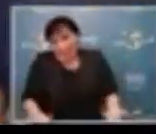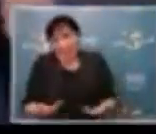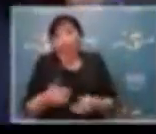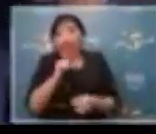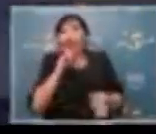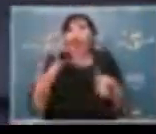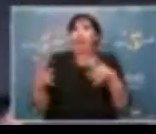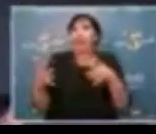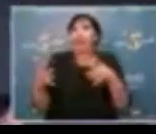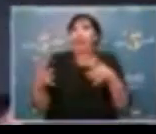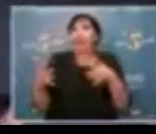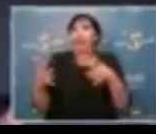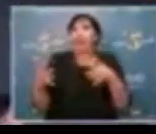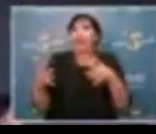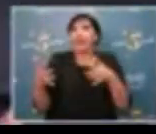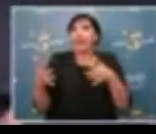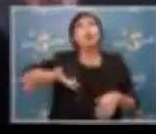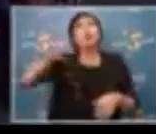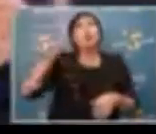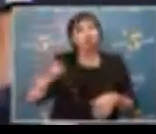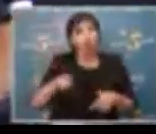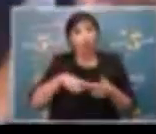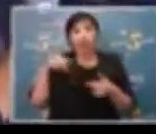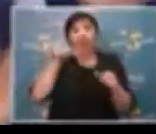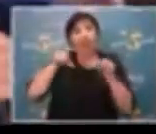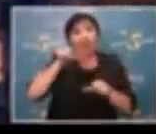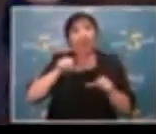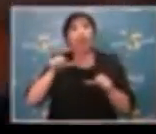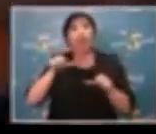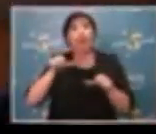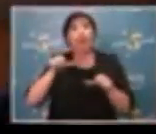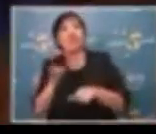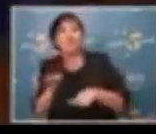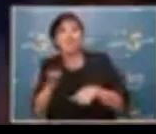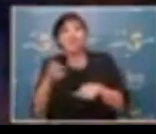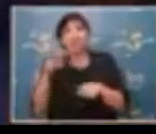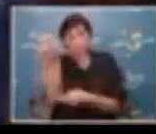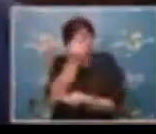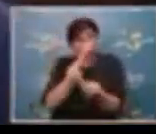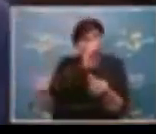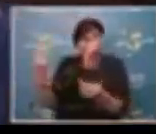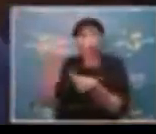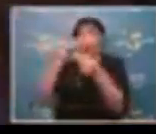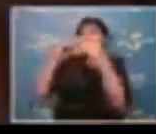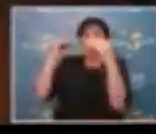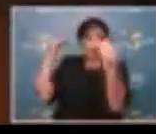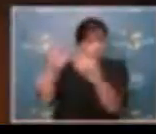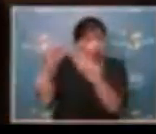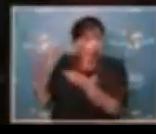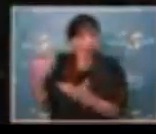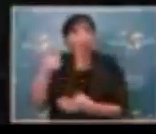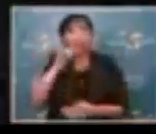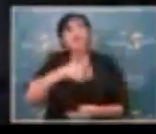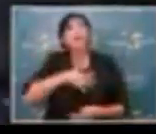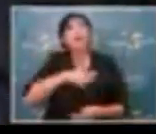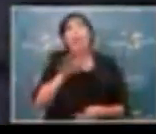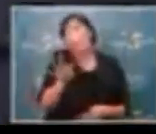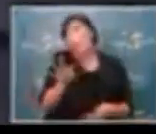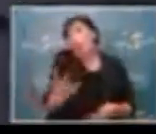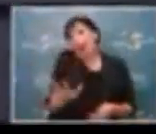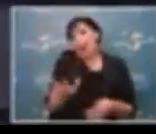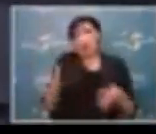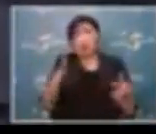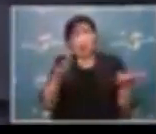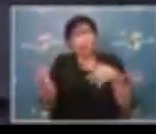dei premi Nobel per la chimica e per la fisica, quelli che progettano il mondo, è 45 anni, la